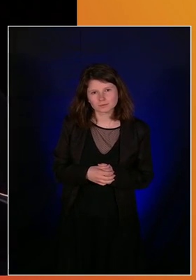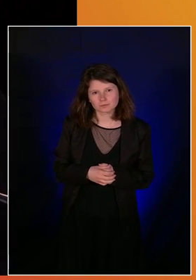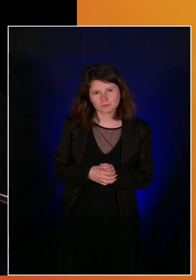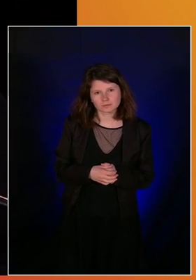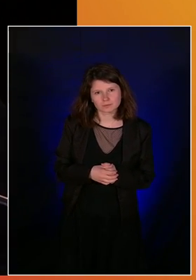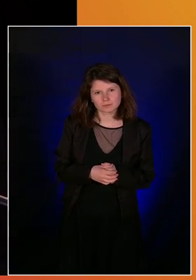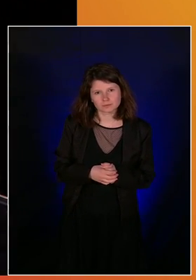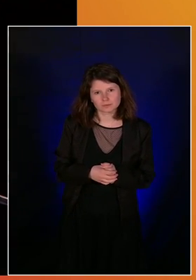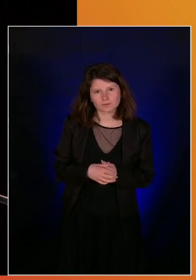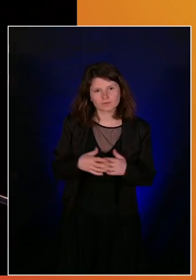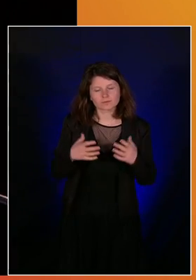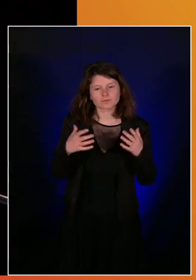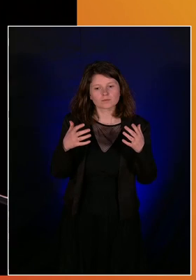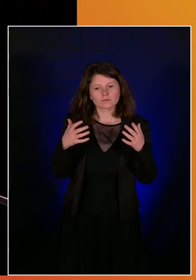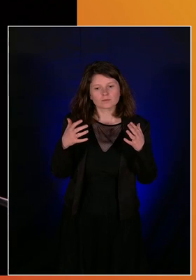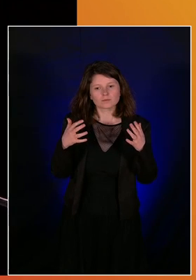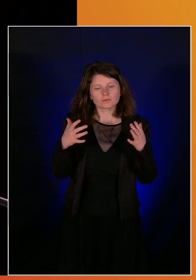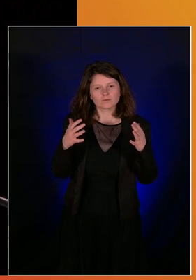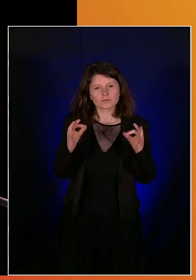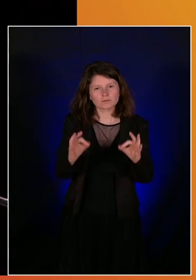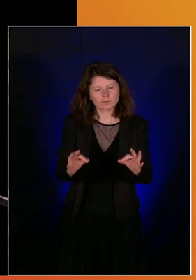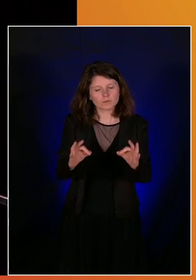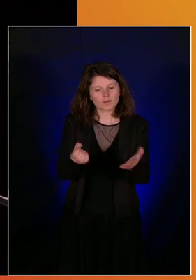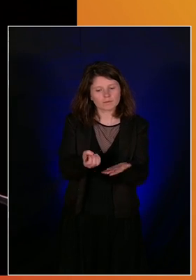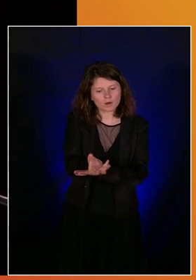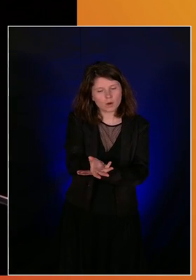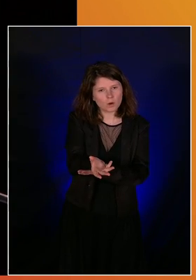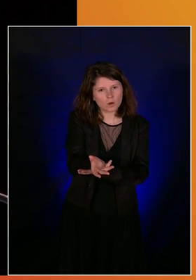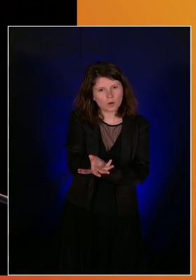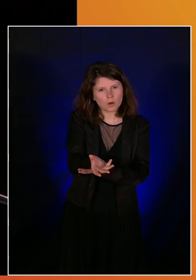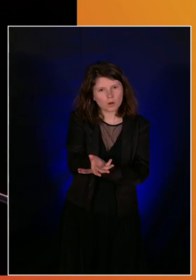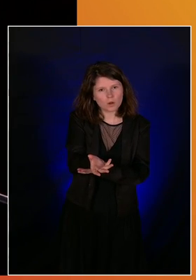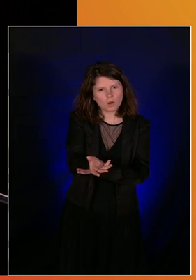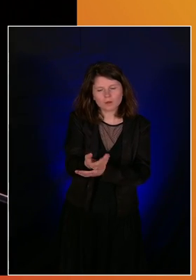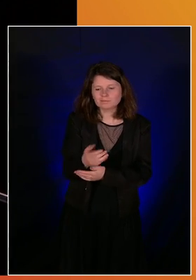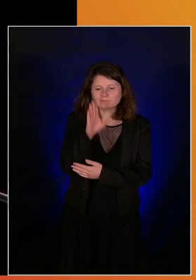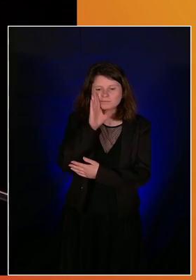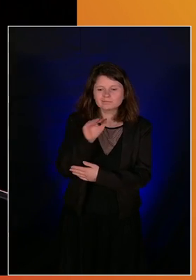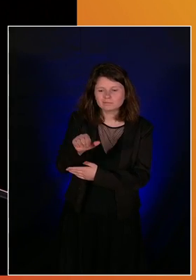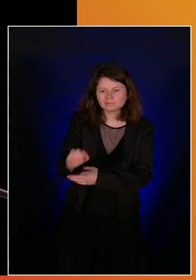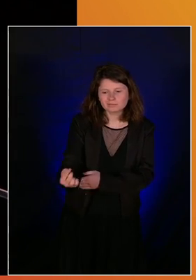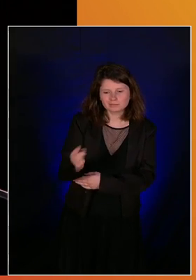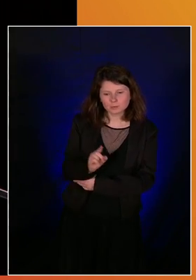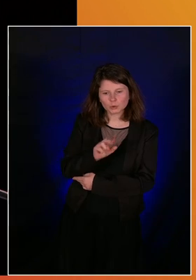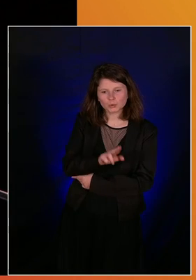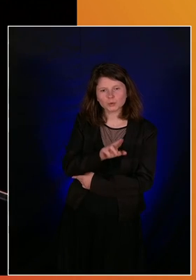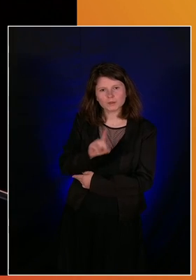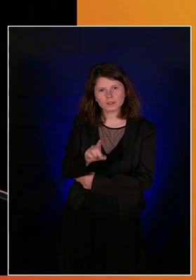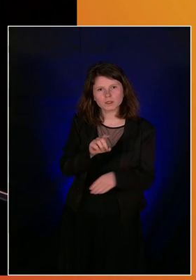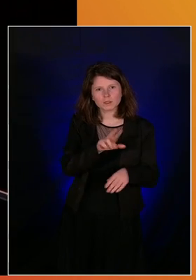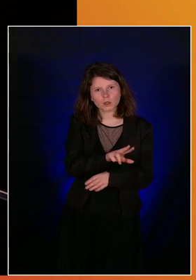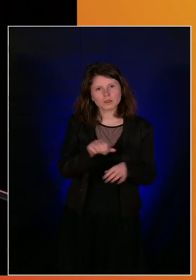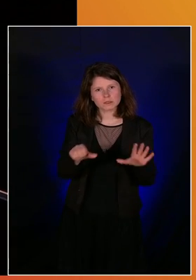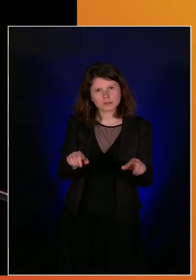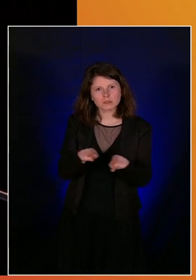choses oui euh je juste un petit message on appelle au pied de la tribune l'Union départementale 36 et l'Union